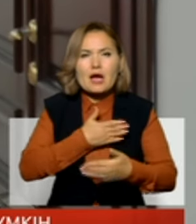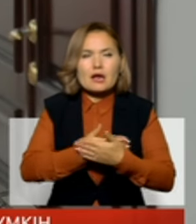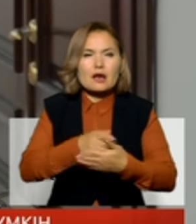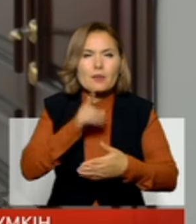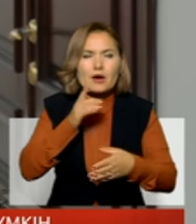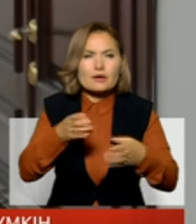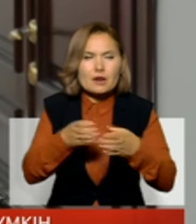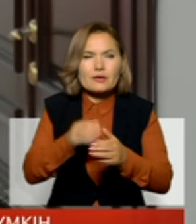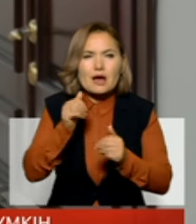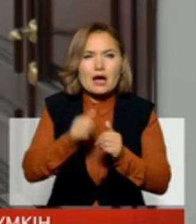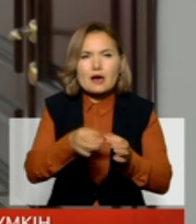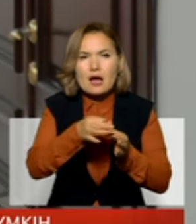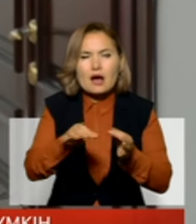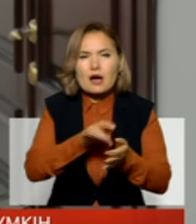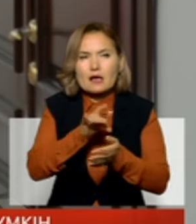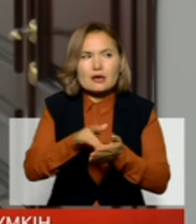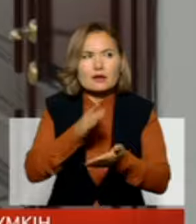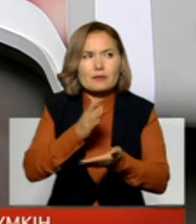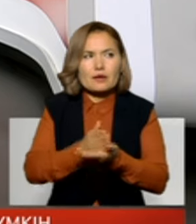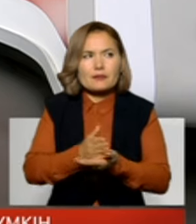бізде әр қалада бар.